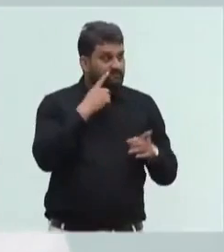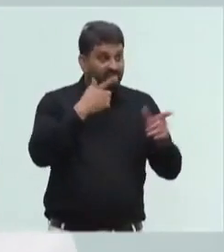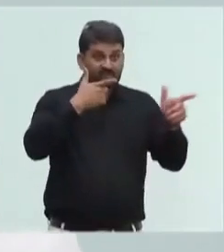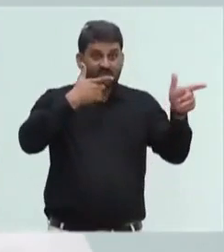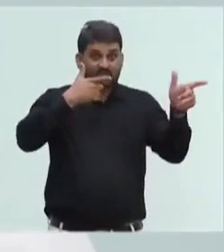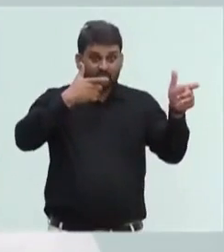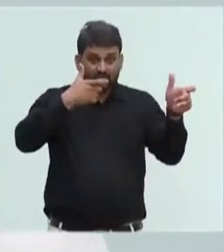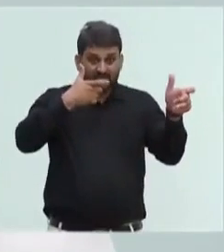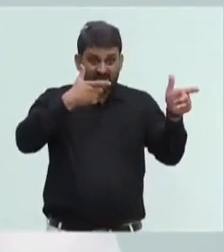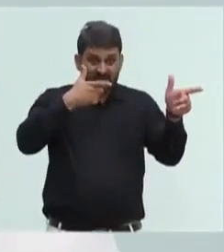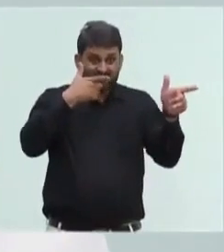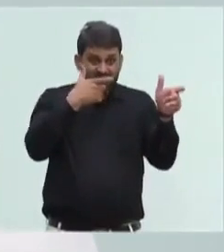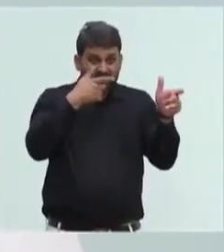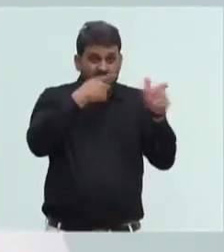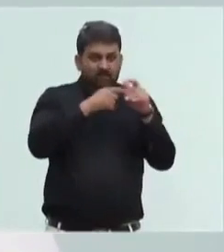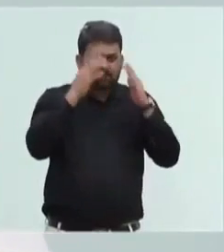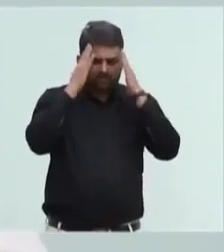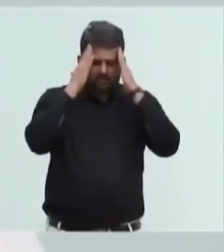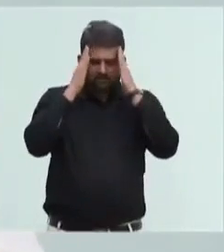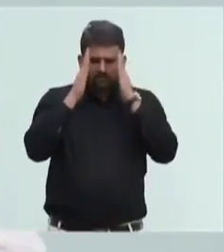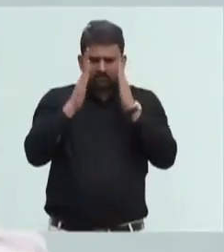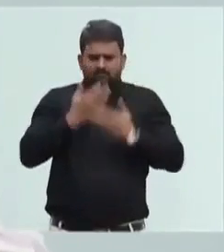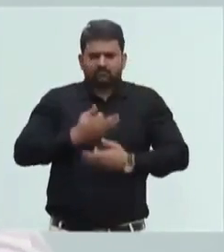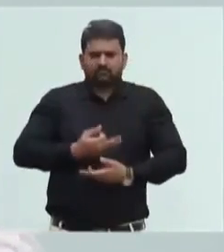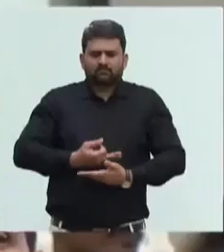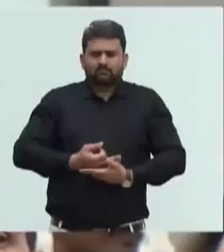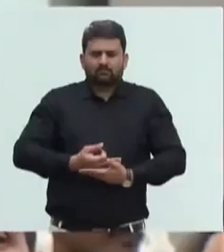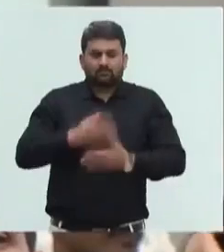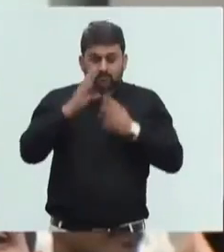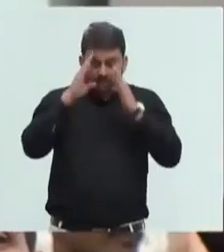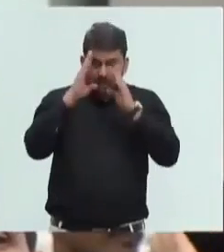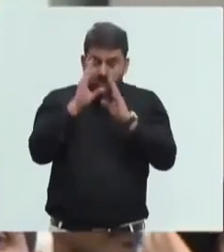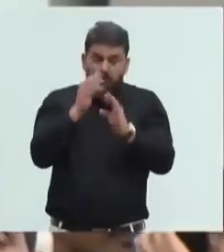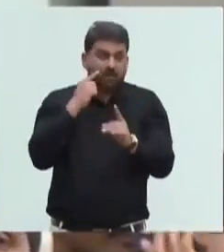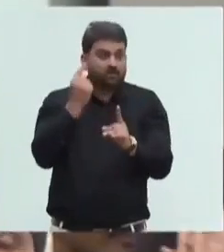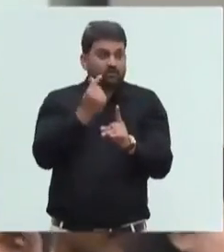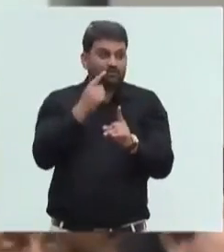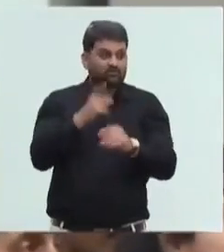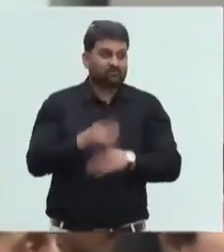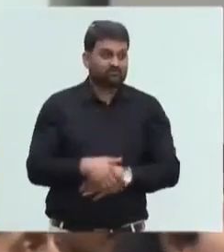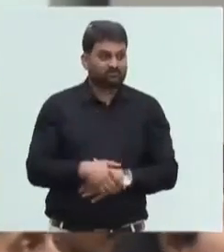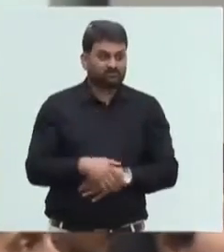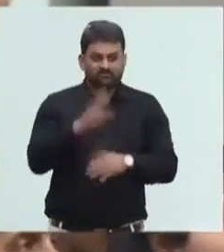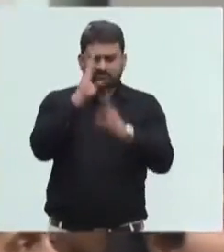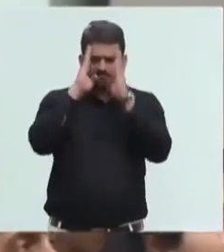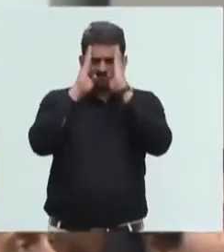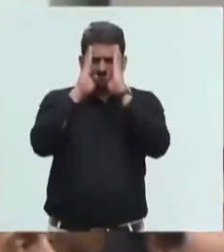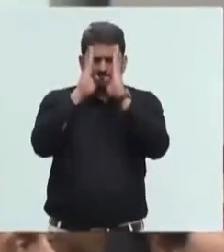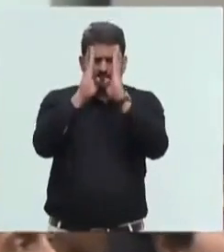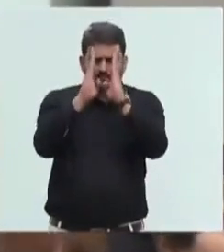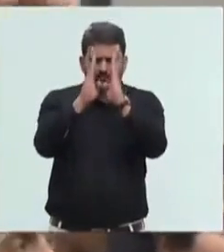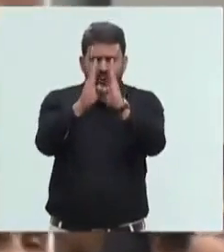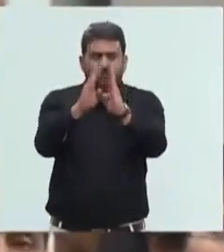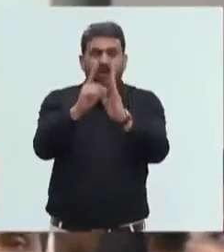में मेडिटेशन, ध्यान, ये बहुत काम आता है, है? जी बिल्कुल, केंद्रित करना पड़ता है।